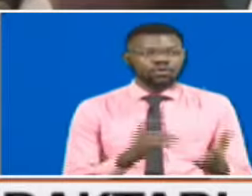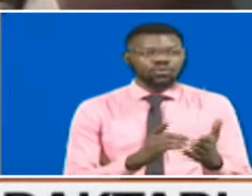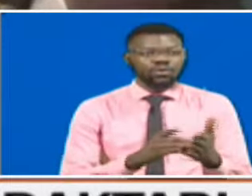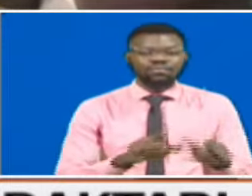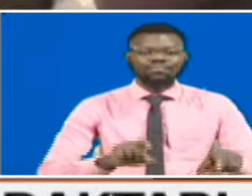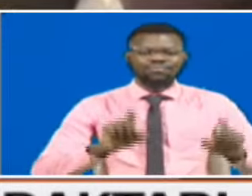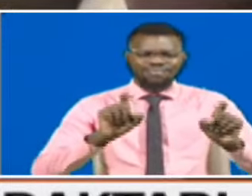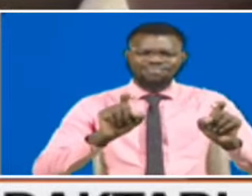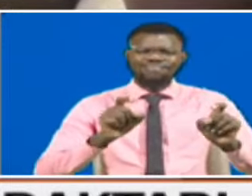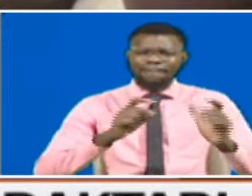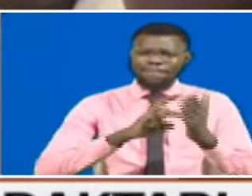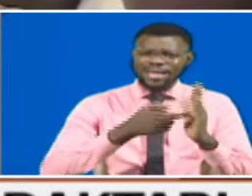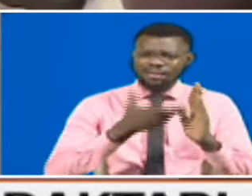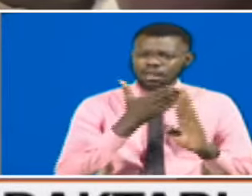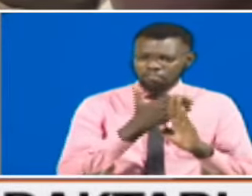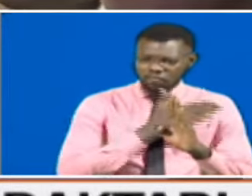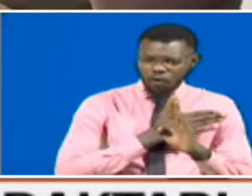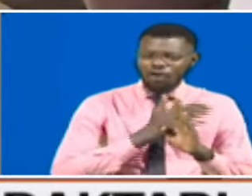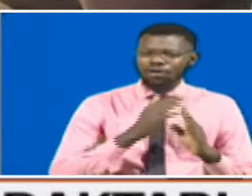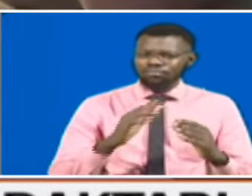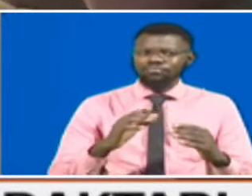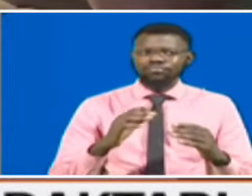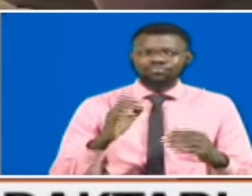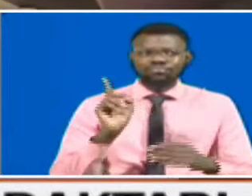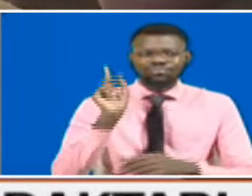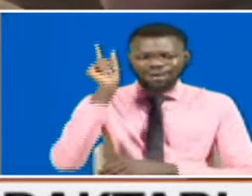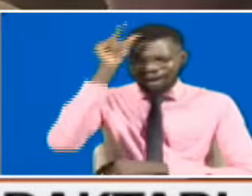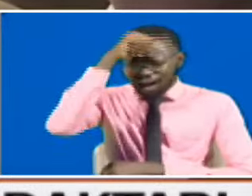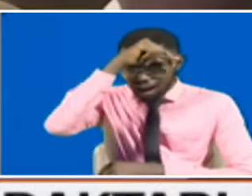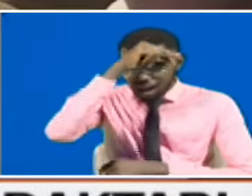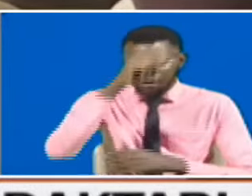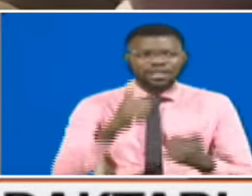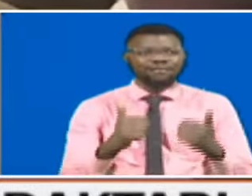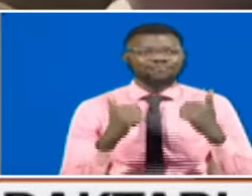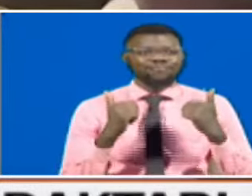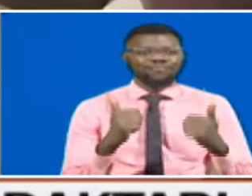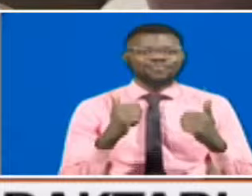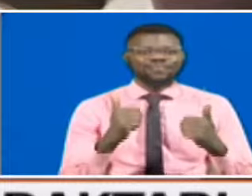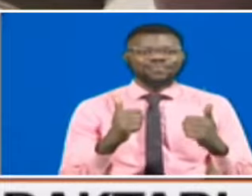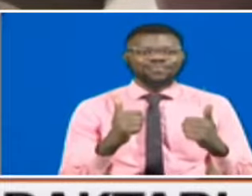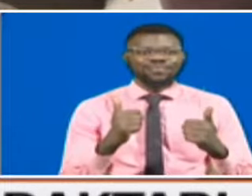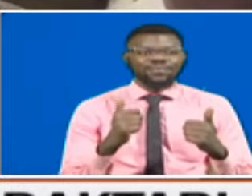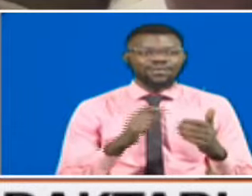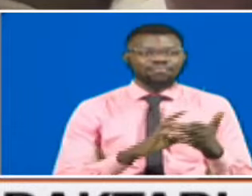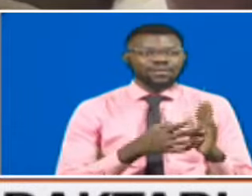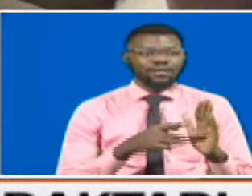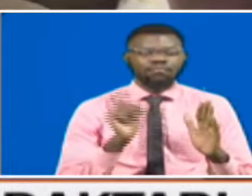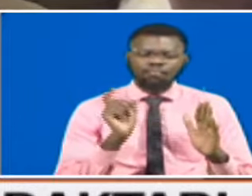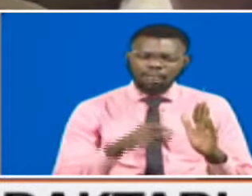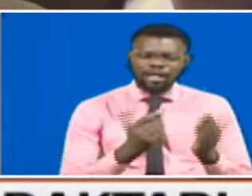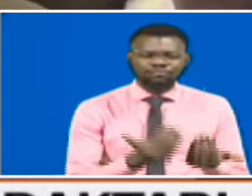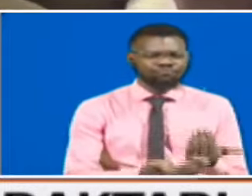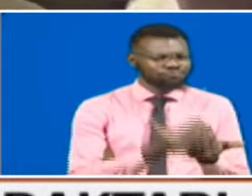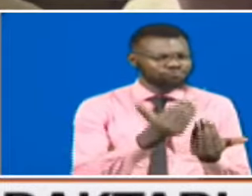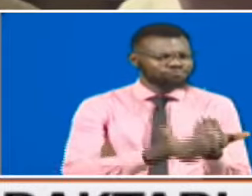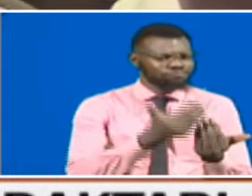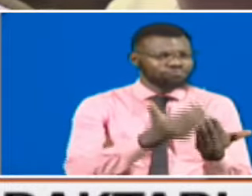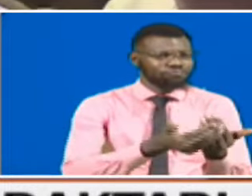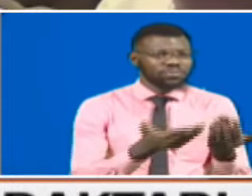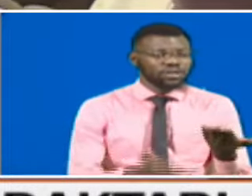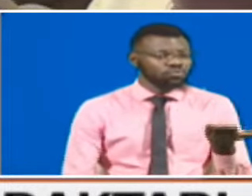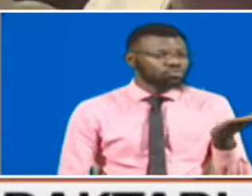ulifanya vizuri, ulifanya vizuri. Kwa hivyo kama kuna watu wanatakiwa wachungwe, ni nyinyi. Na aswa kama